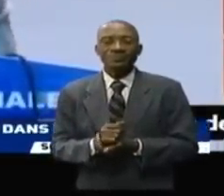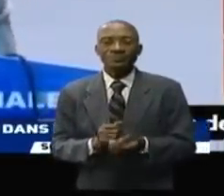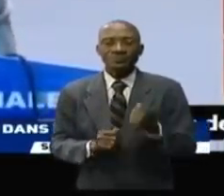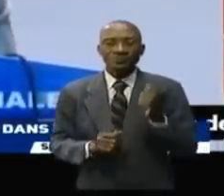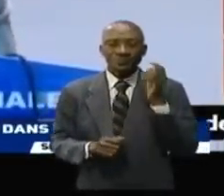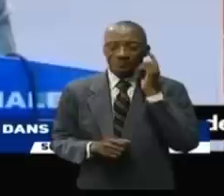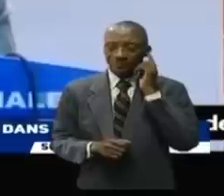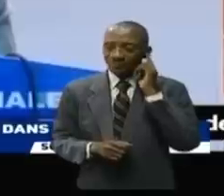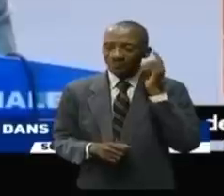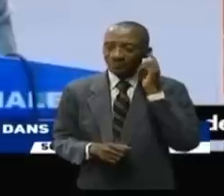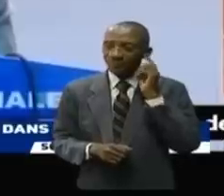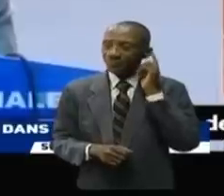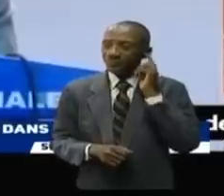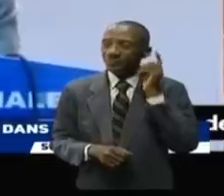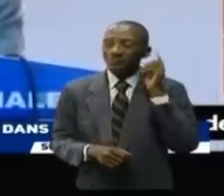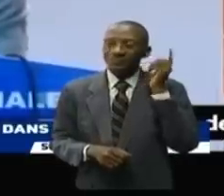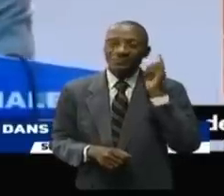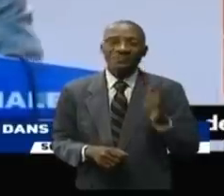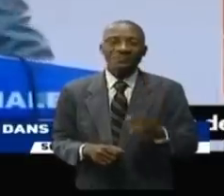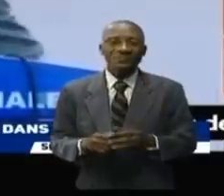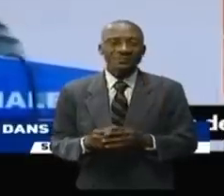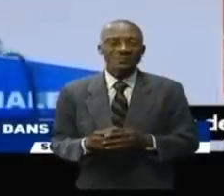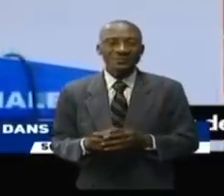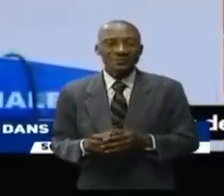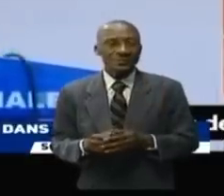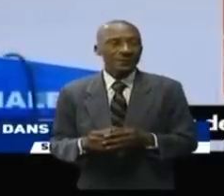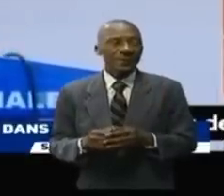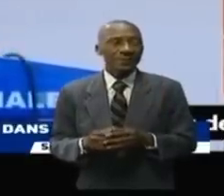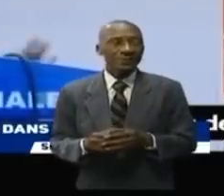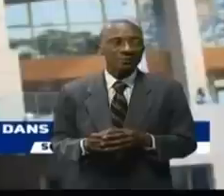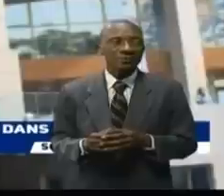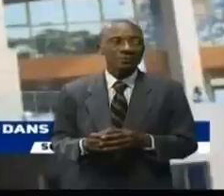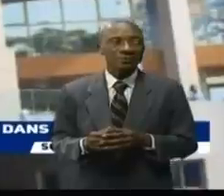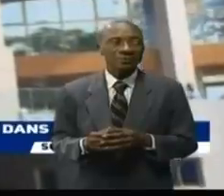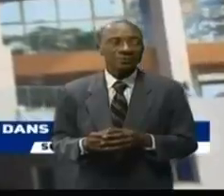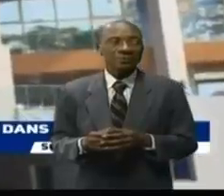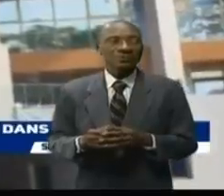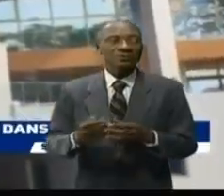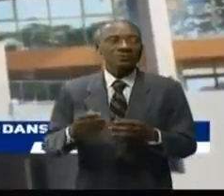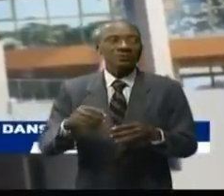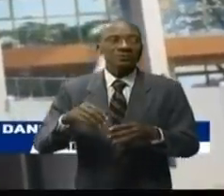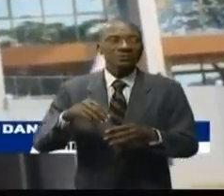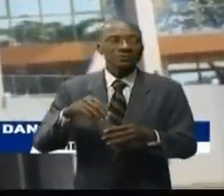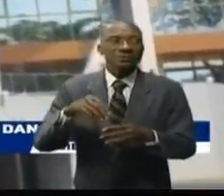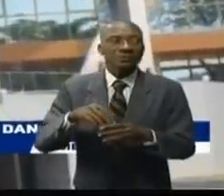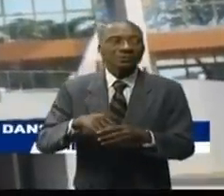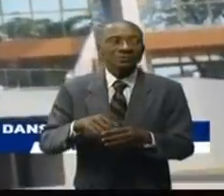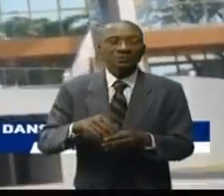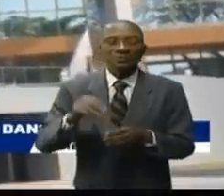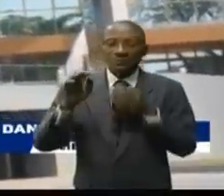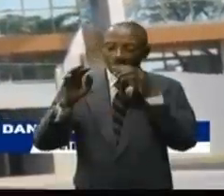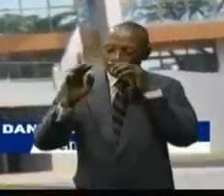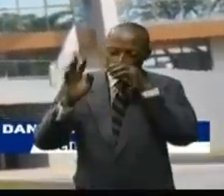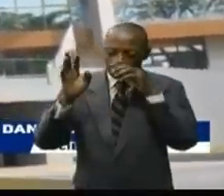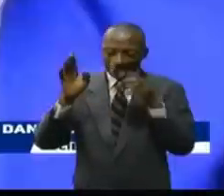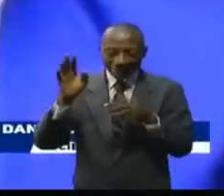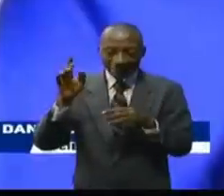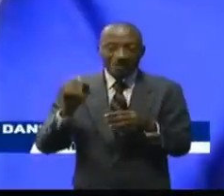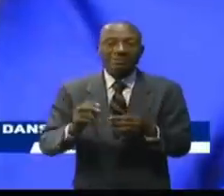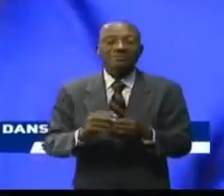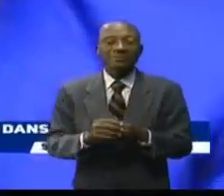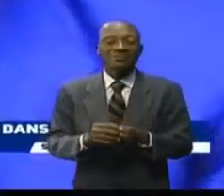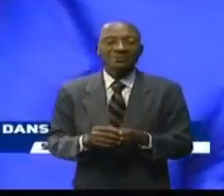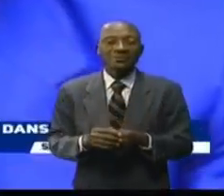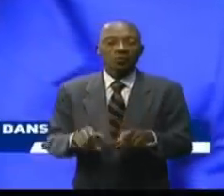les produits vivriers sont stockés dans certaines morgues de Kinshasa, a suscité, dont le chef de l'hôtel de ville de Kinshasa,